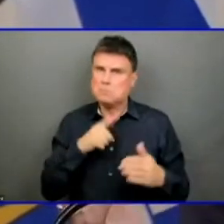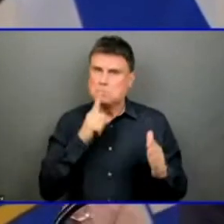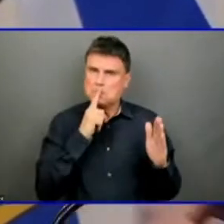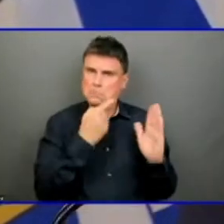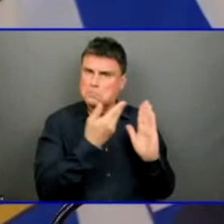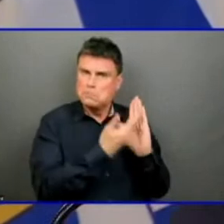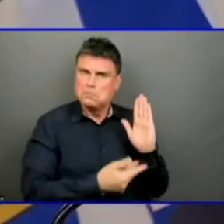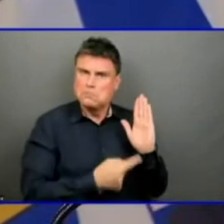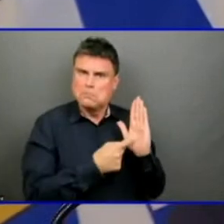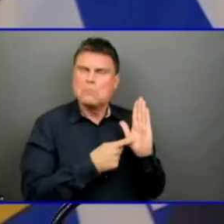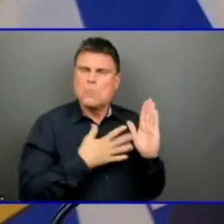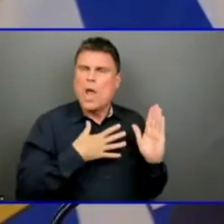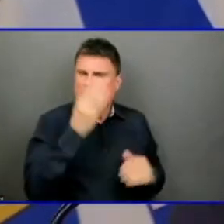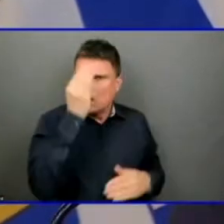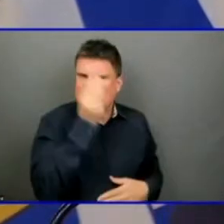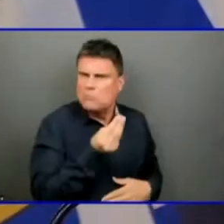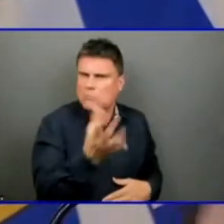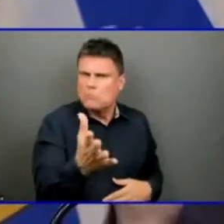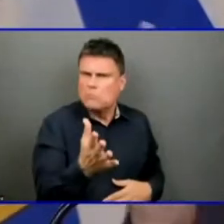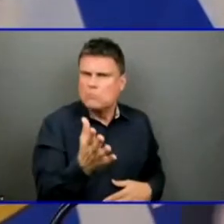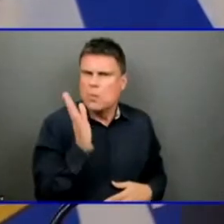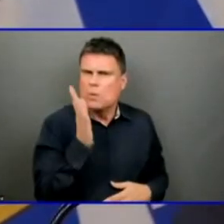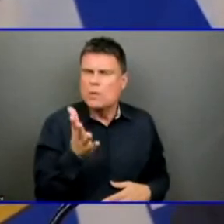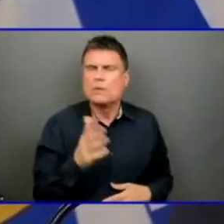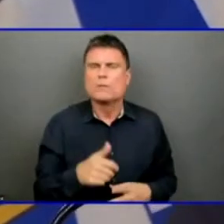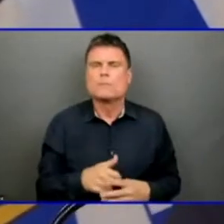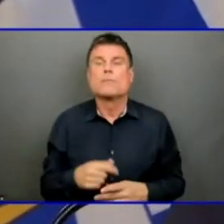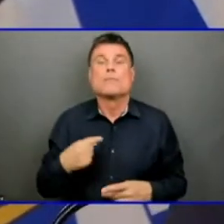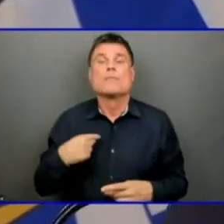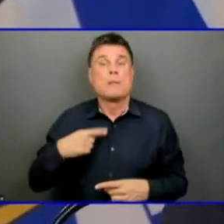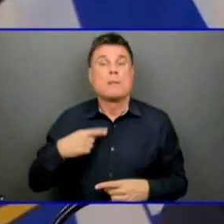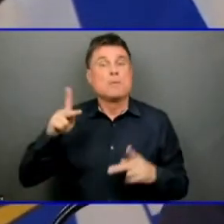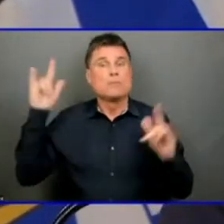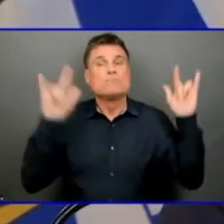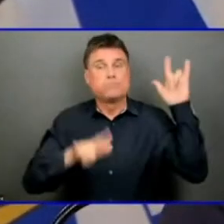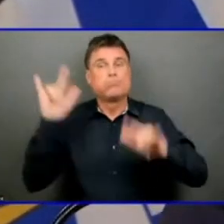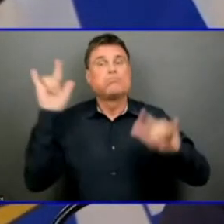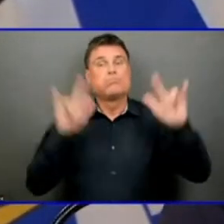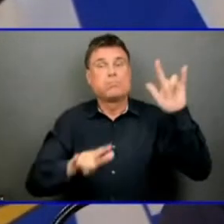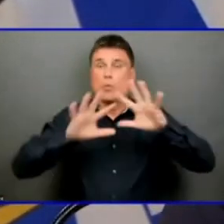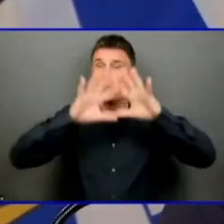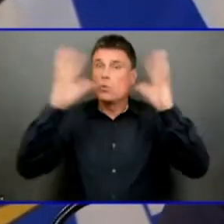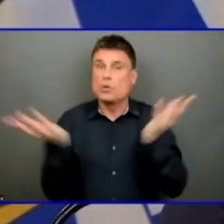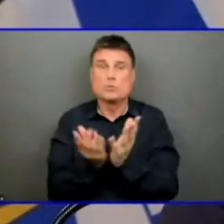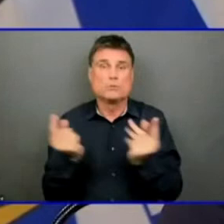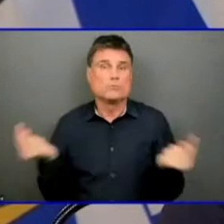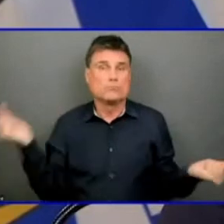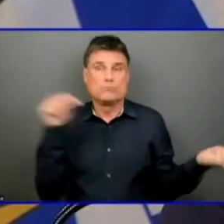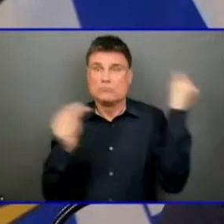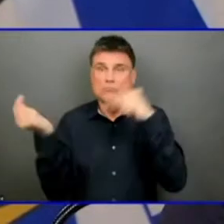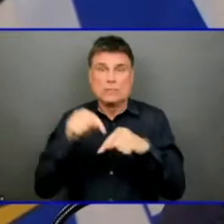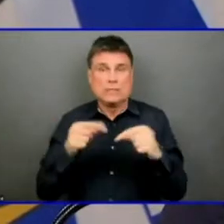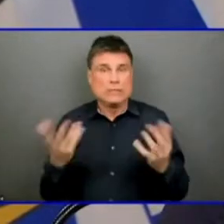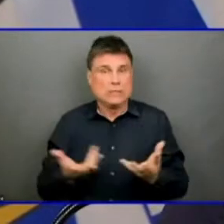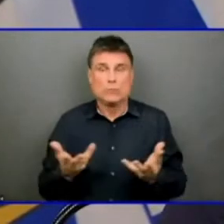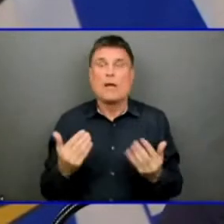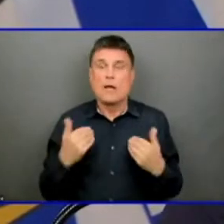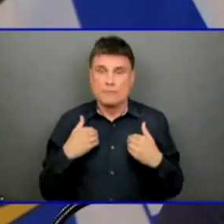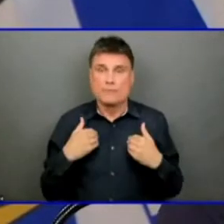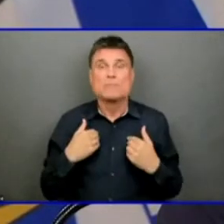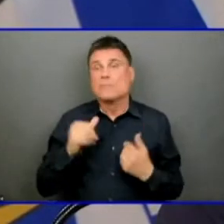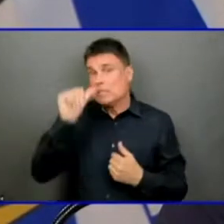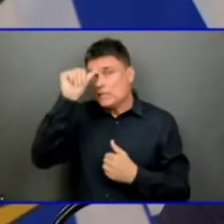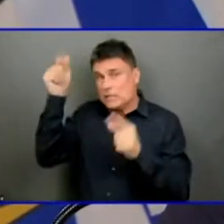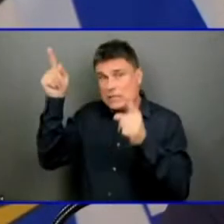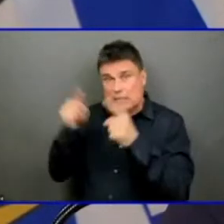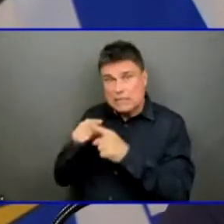从印度过来的航班。 And we know that that's part of the federal government's quarantine 因为这个呢，有些就是联邦的